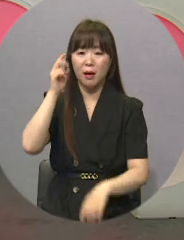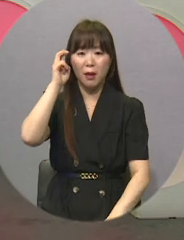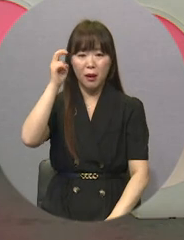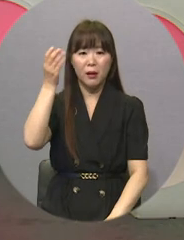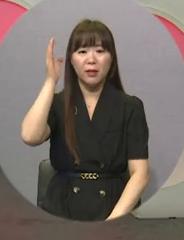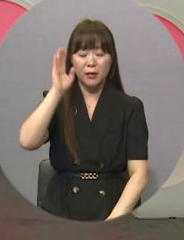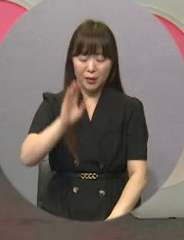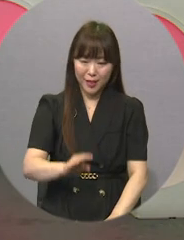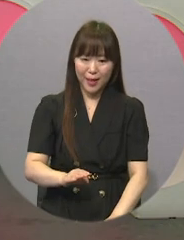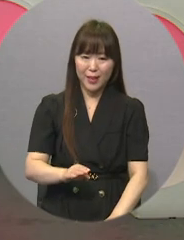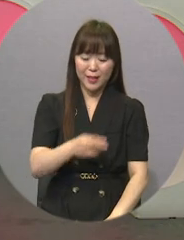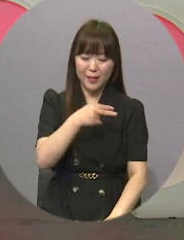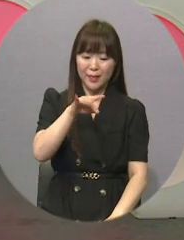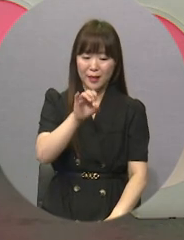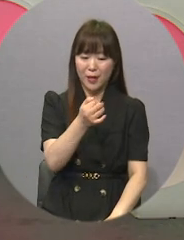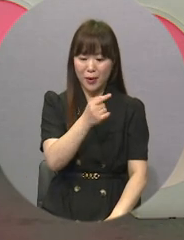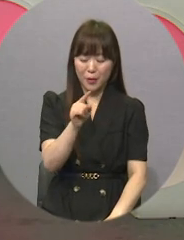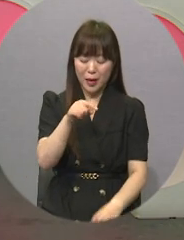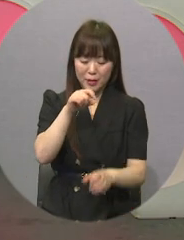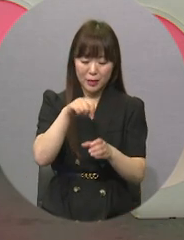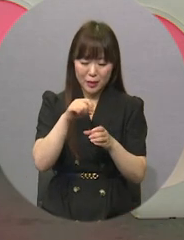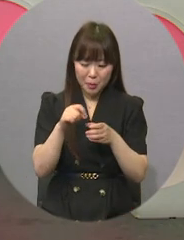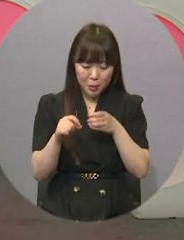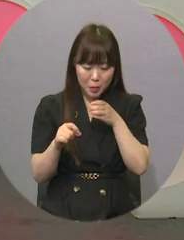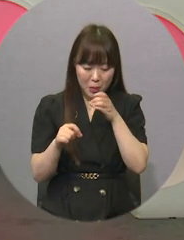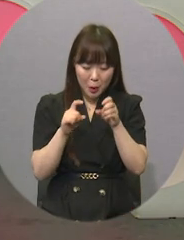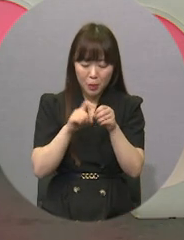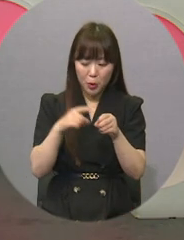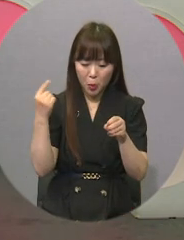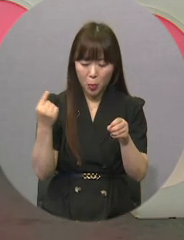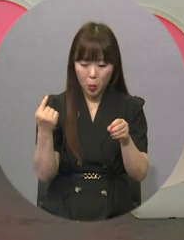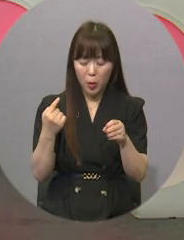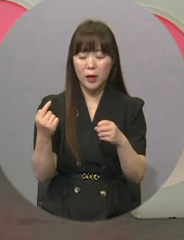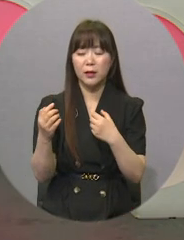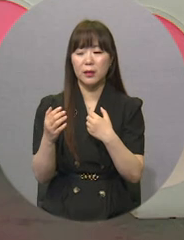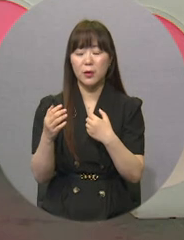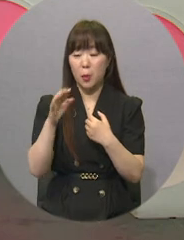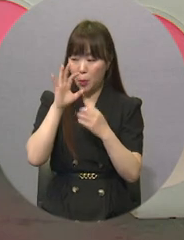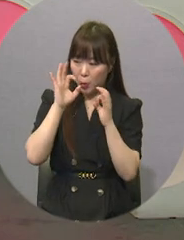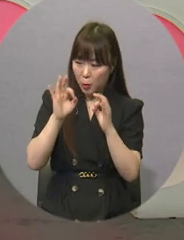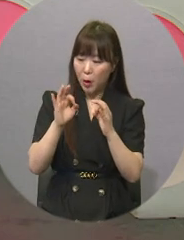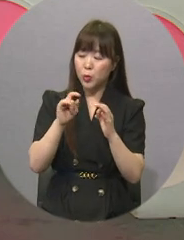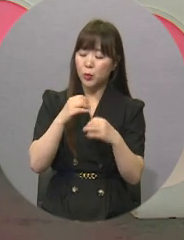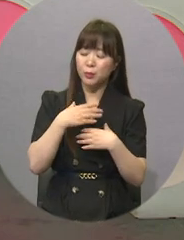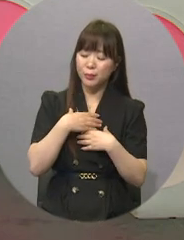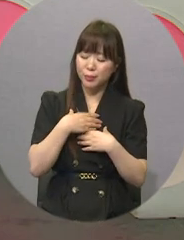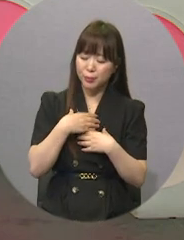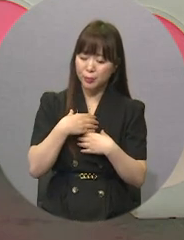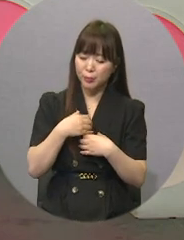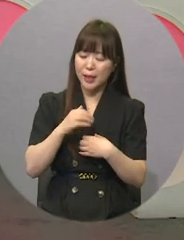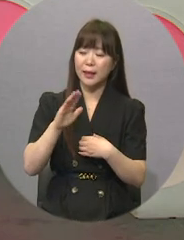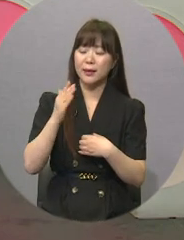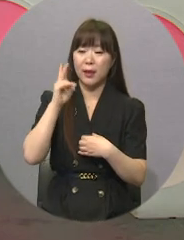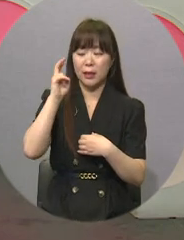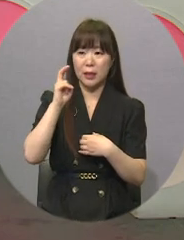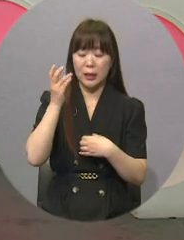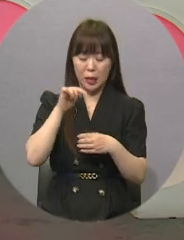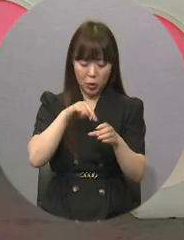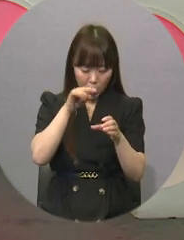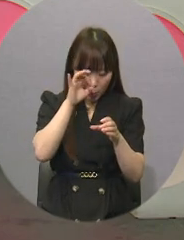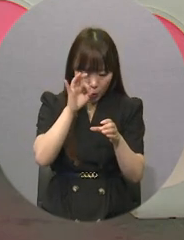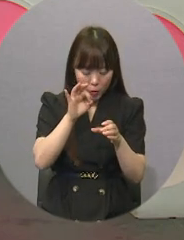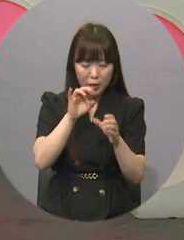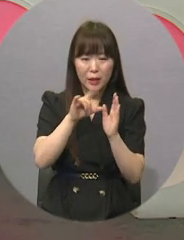이제 다시 쌍화차 드시러 오신 거 보면 어느 정도 좀 안정이 돼가고 오신 거잖아요. 예. 그래도 쌍화차 볼 때마다 예.